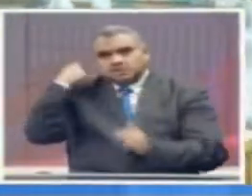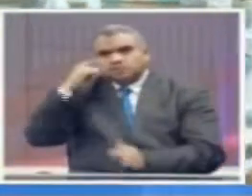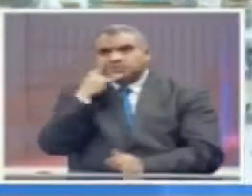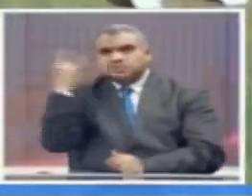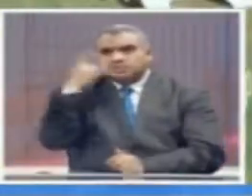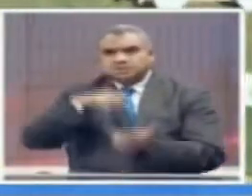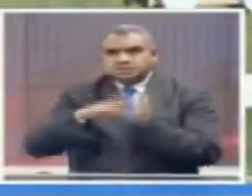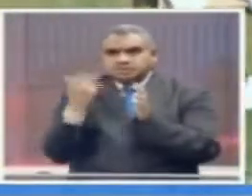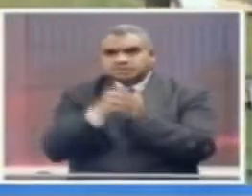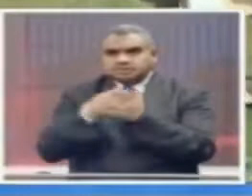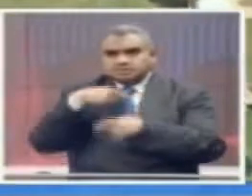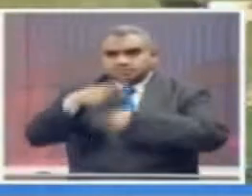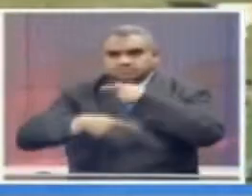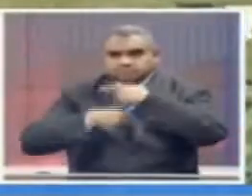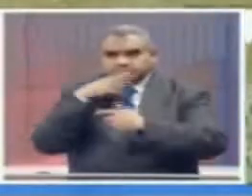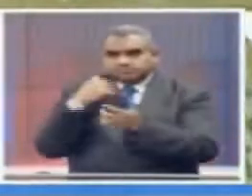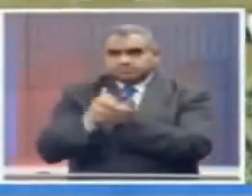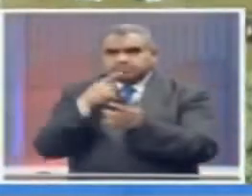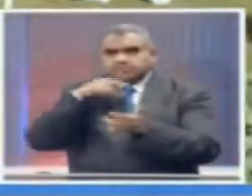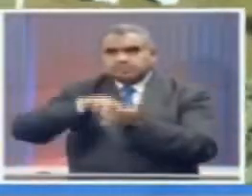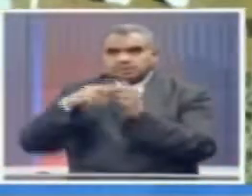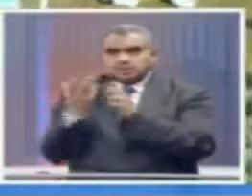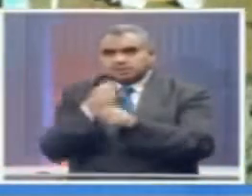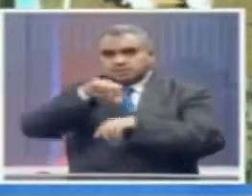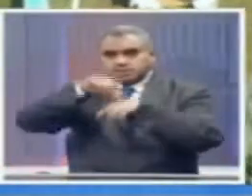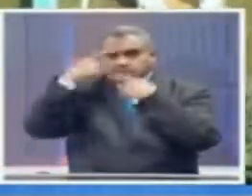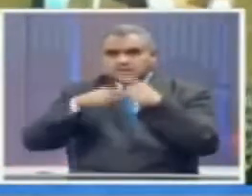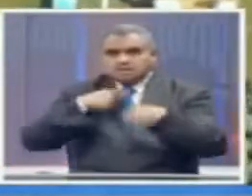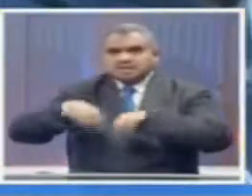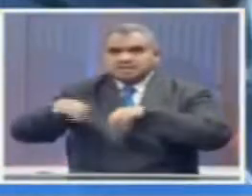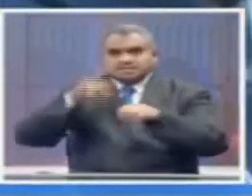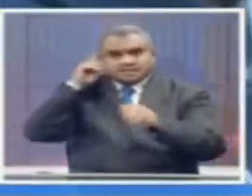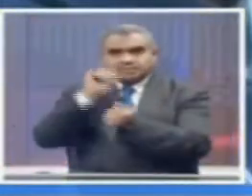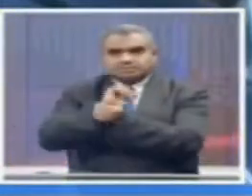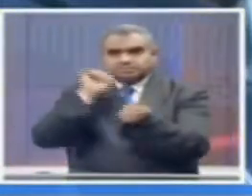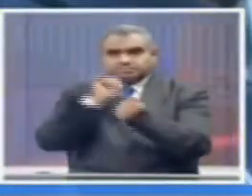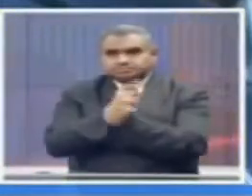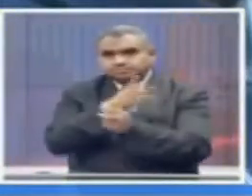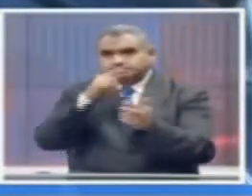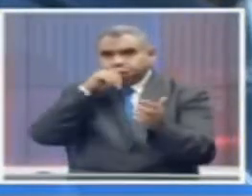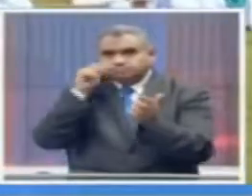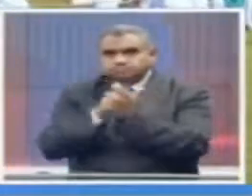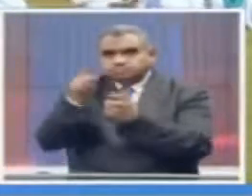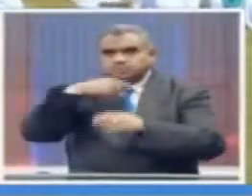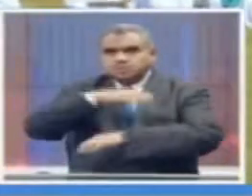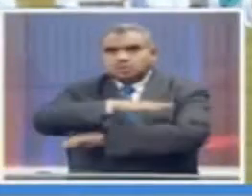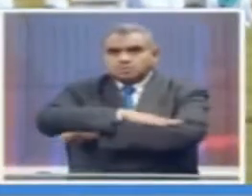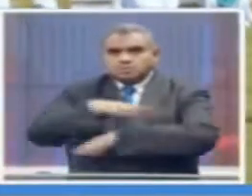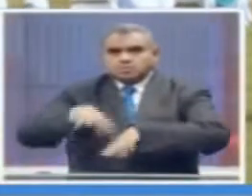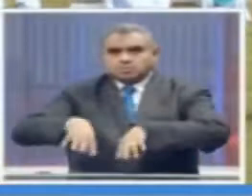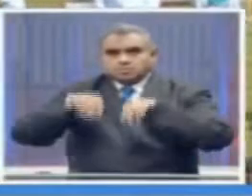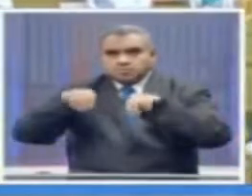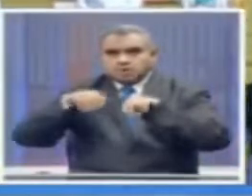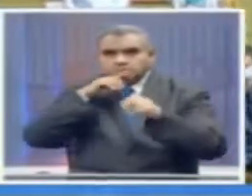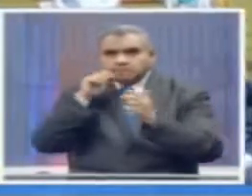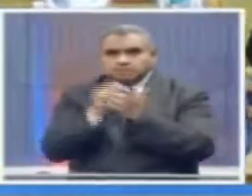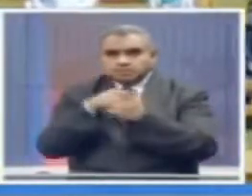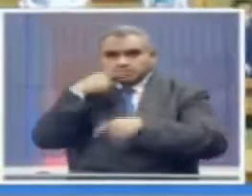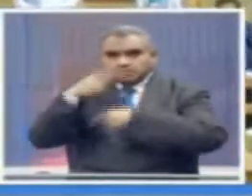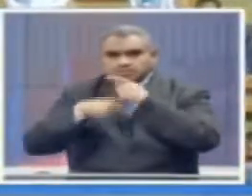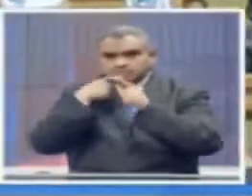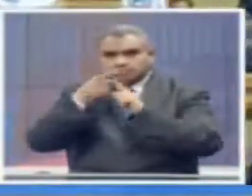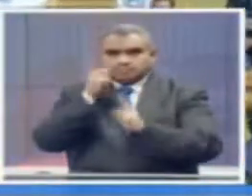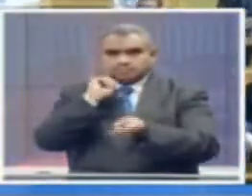النزلاء، وهو التوسع في تطبيق سياسة العفو والشرطي على من تنطبق عليهم الشروط من النزلاء بعد